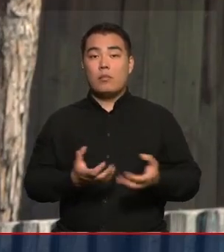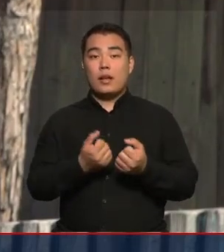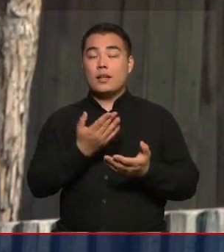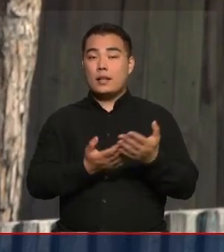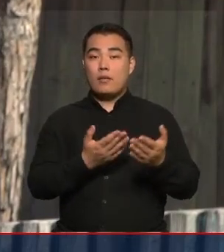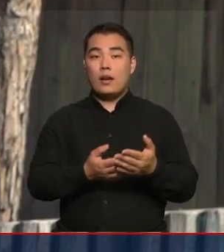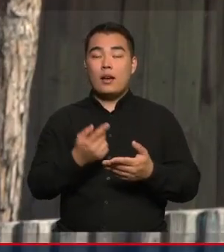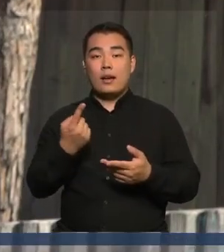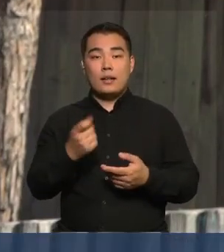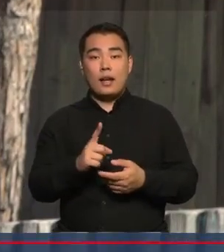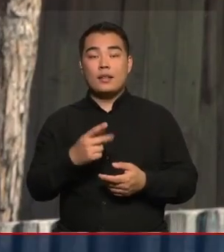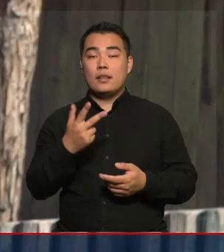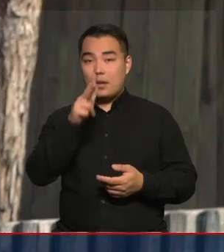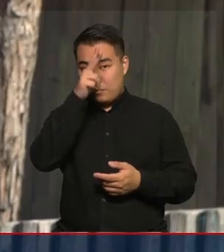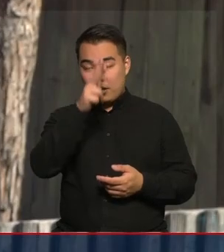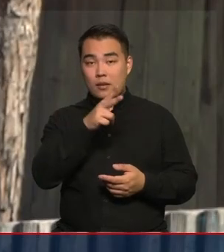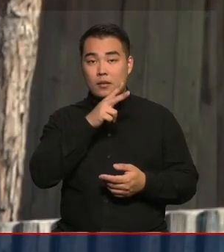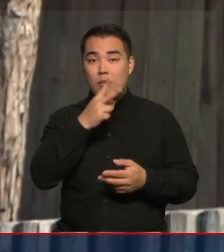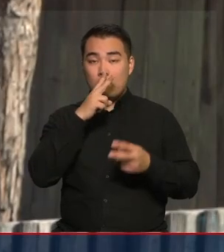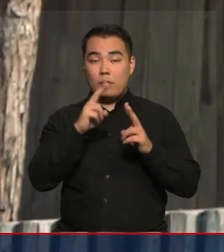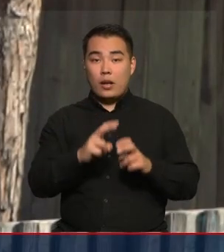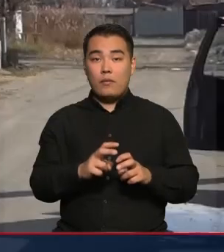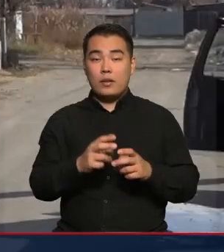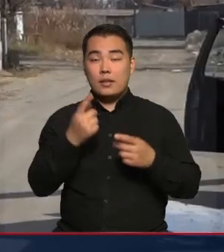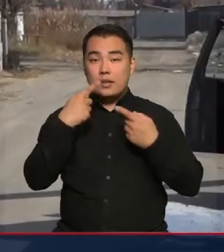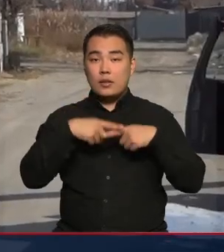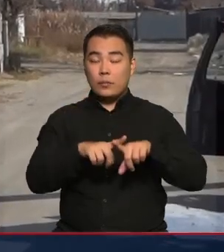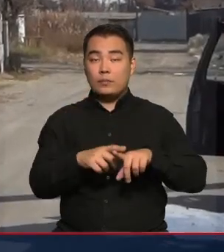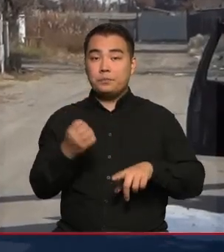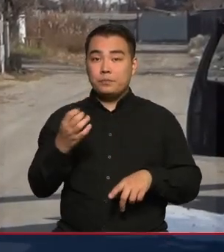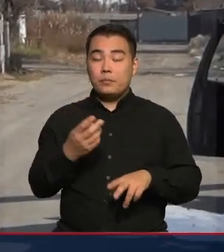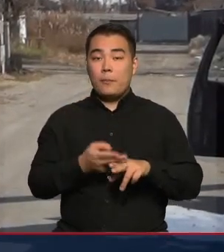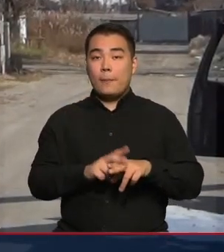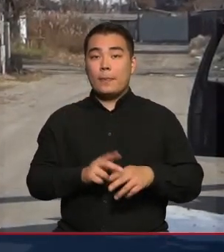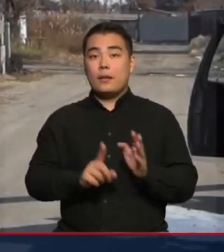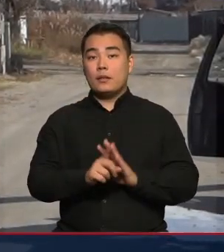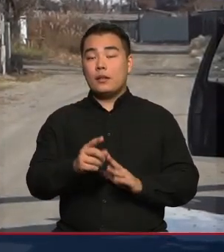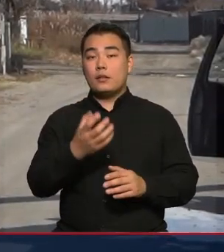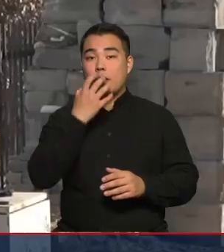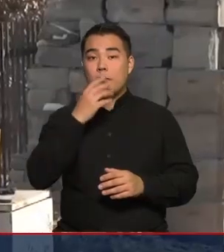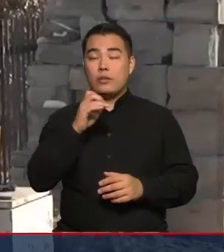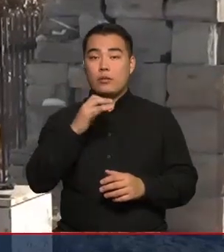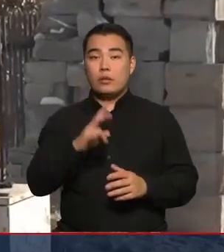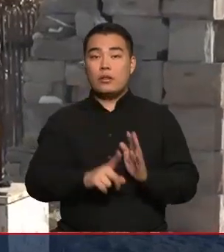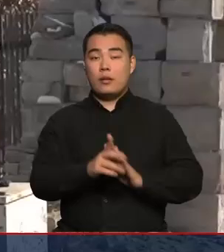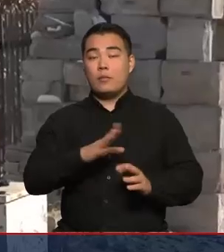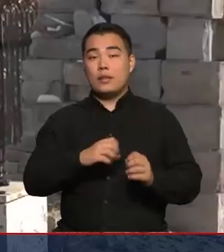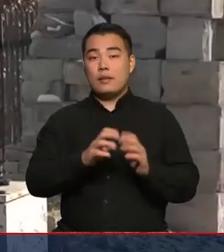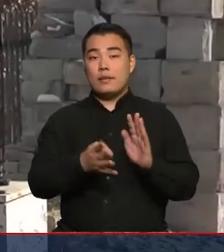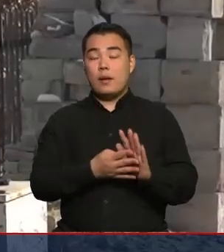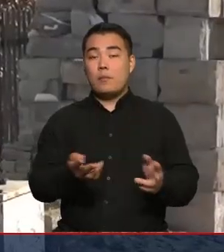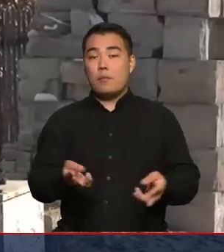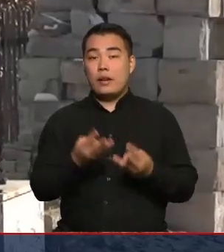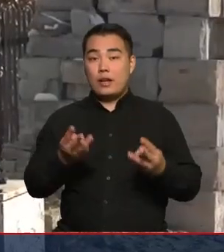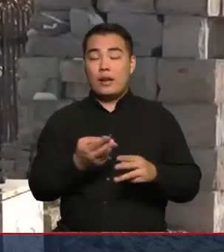минимум раз в 3 месяца проверять исправность устройства. В регионе уже с начала отопительного сезона произошло 19 пожаров.